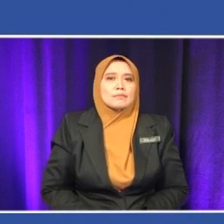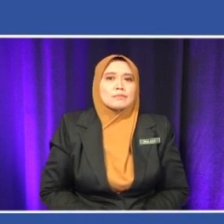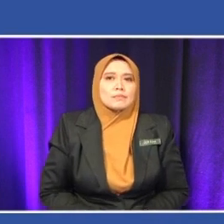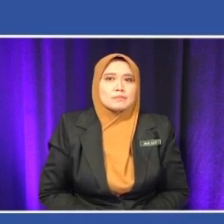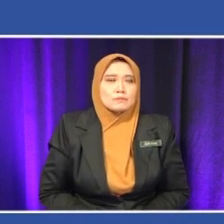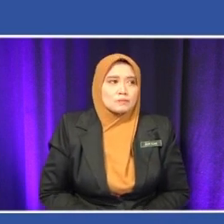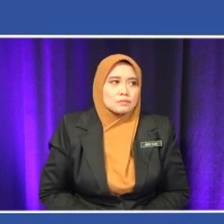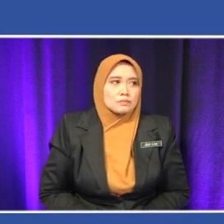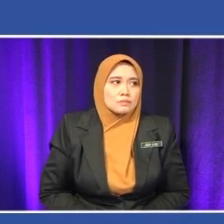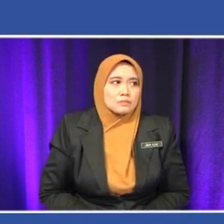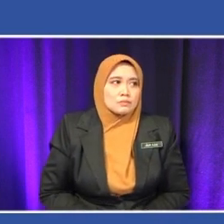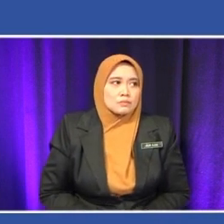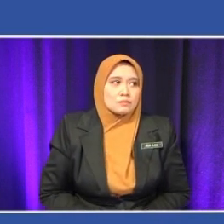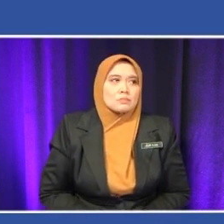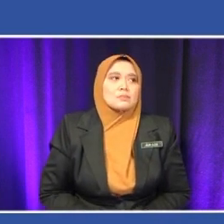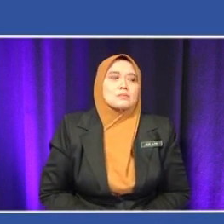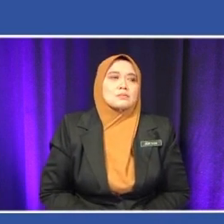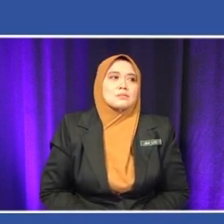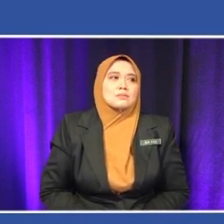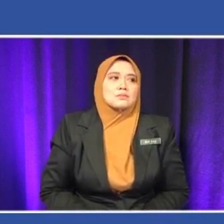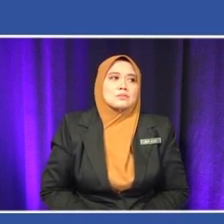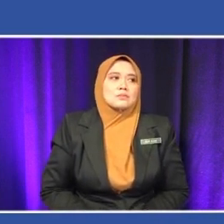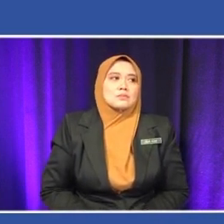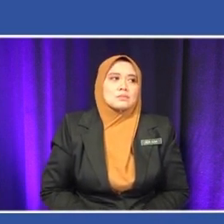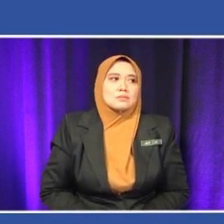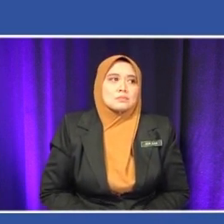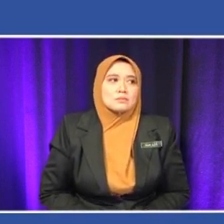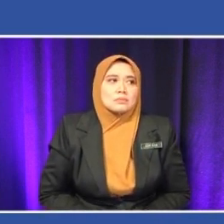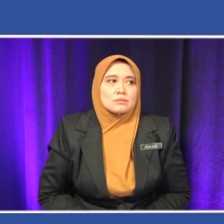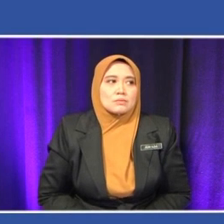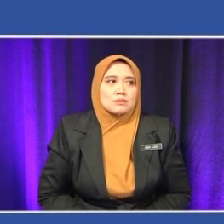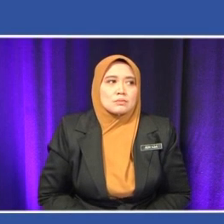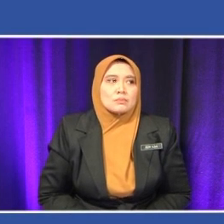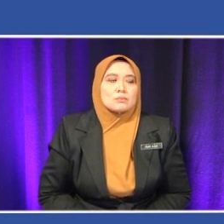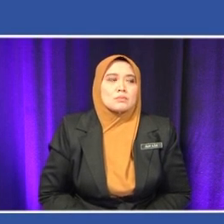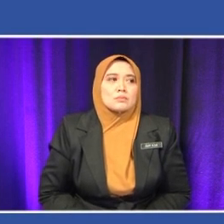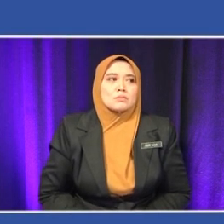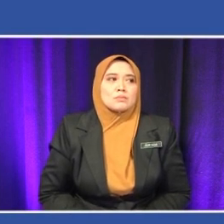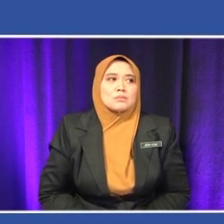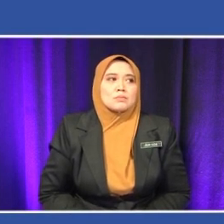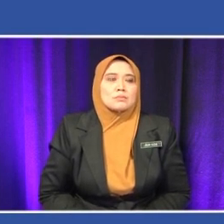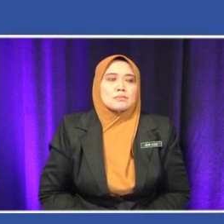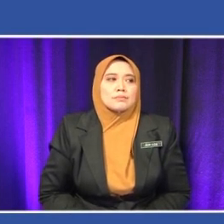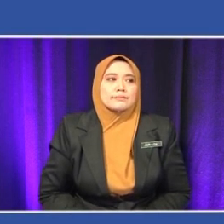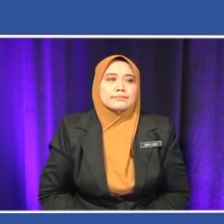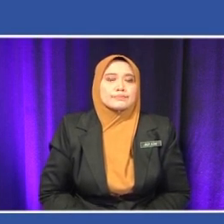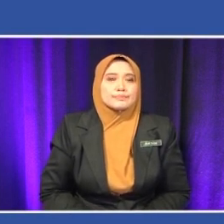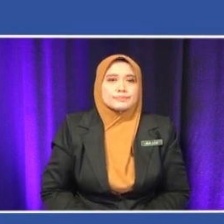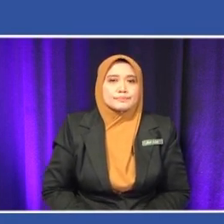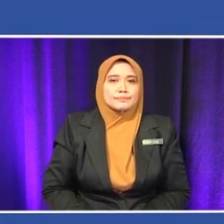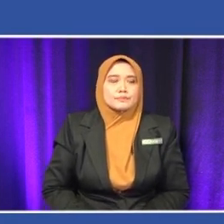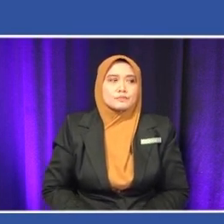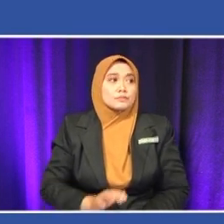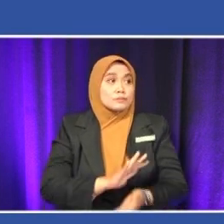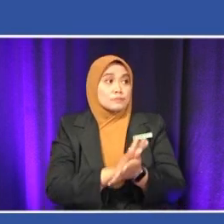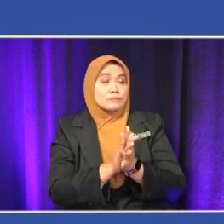Okay, cikgu tulis lah kot. PS. Okay, so ini adalah bucu, eh. Okey. Jadi